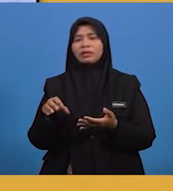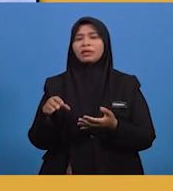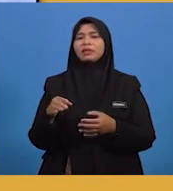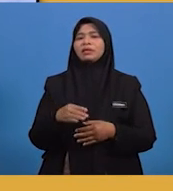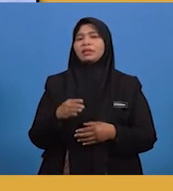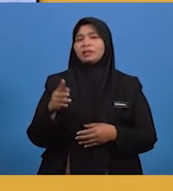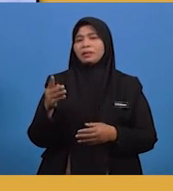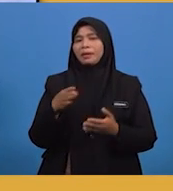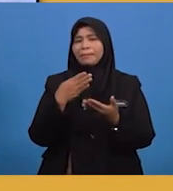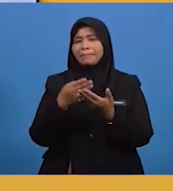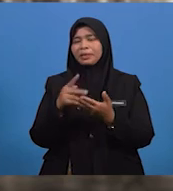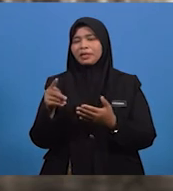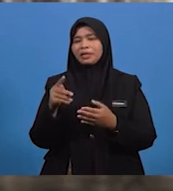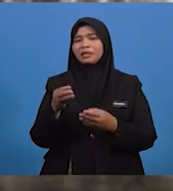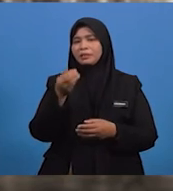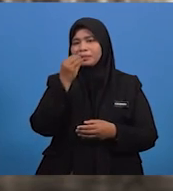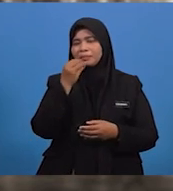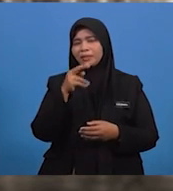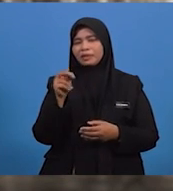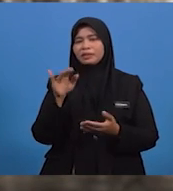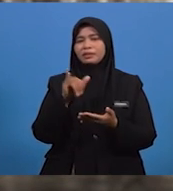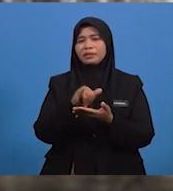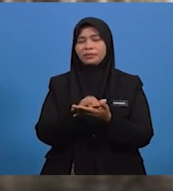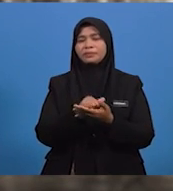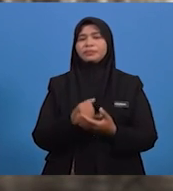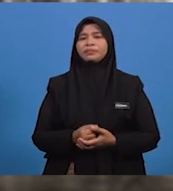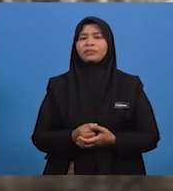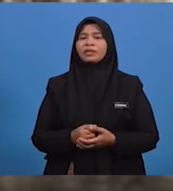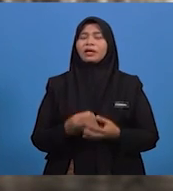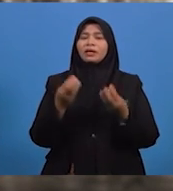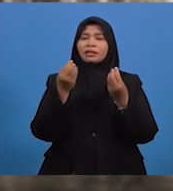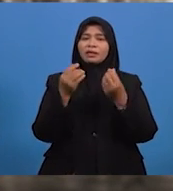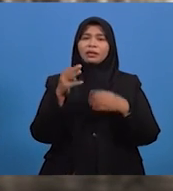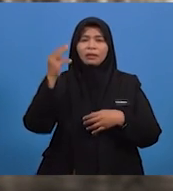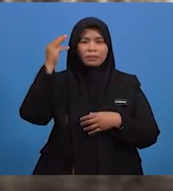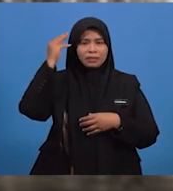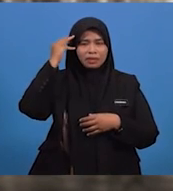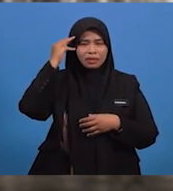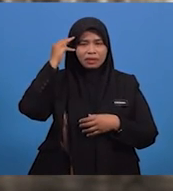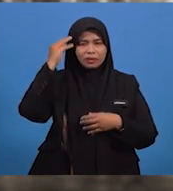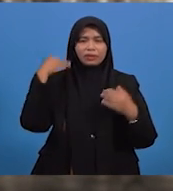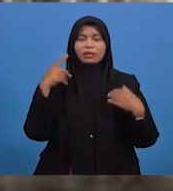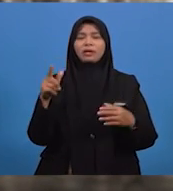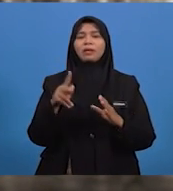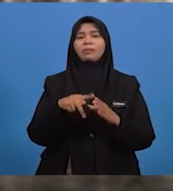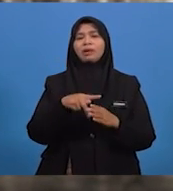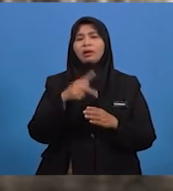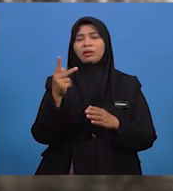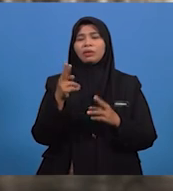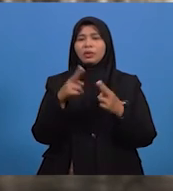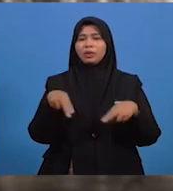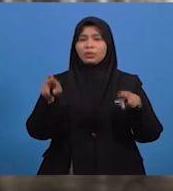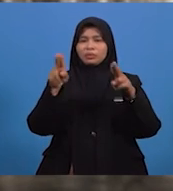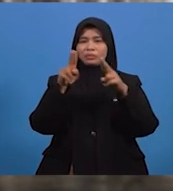makanan tersebut. Untuk pengetahuan murid-murid, tanah Melayu merupakan pengeluar utama biji timah